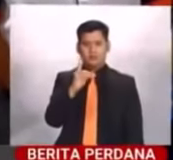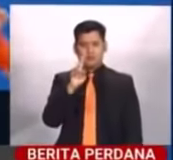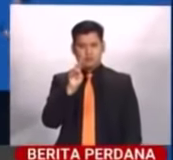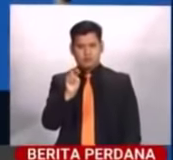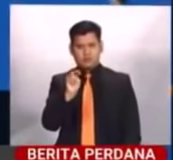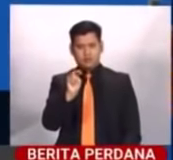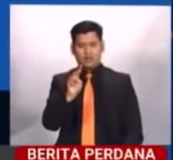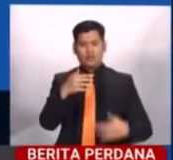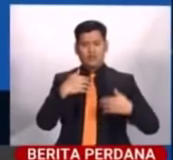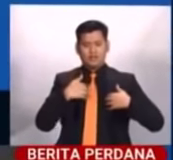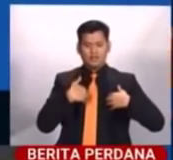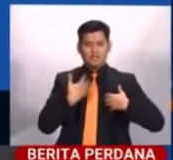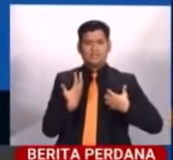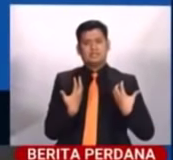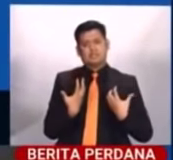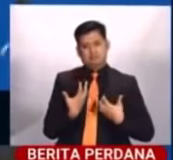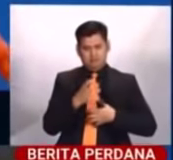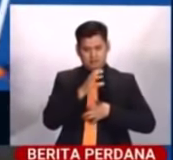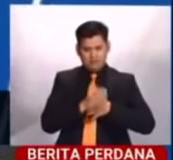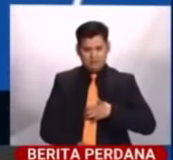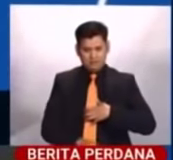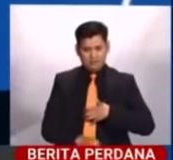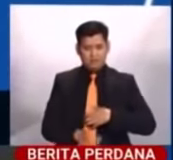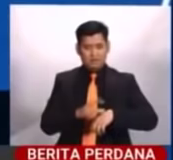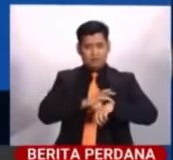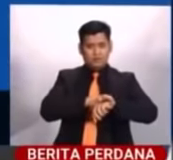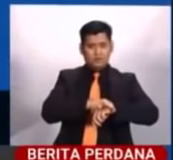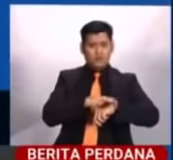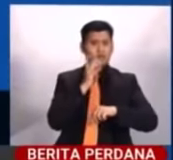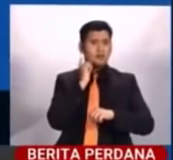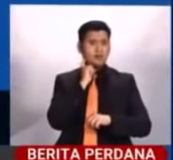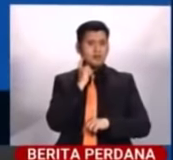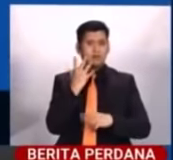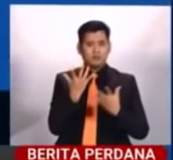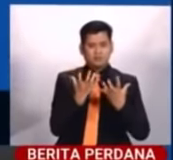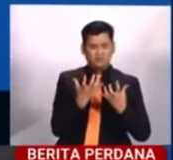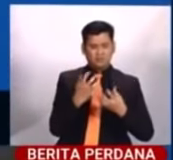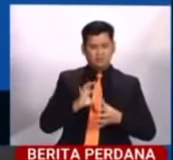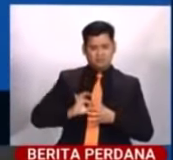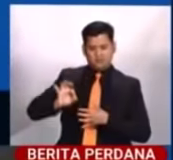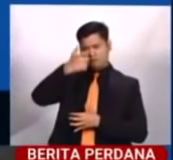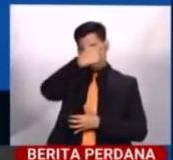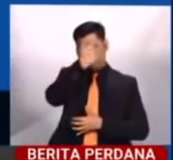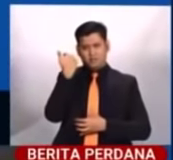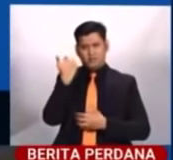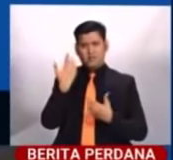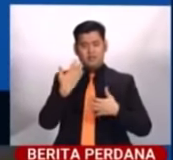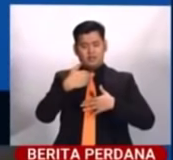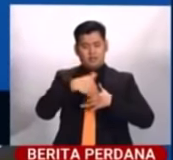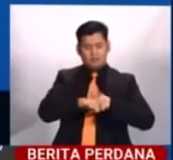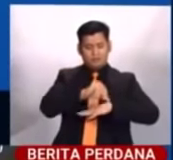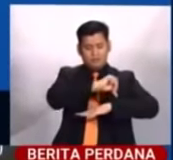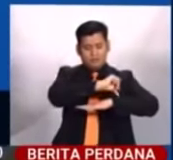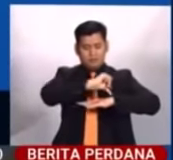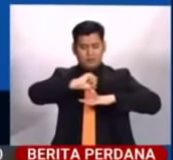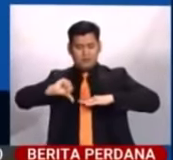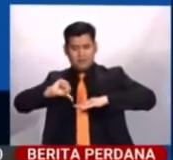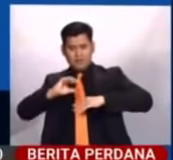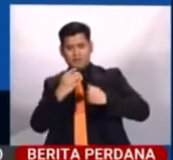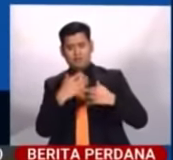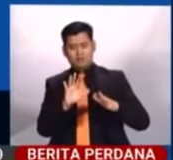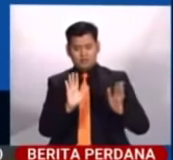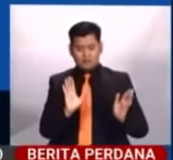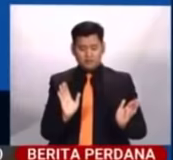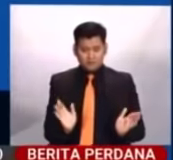kecederaan tulang gusi mendapat pujian atas semangatnya yang ingin beraksi setelah pembedahan walaupun telah